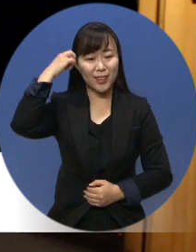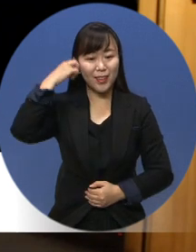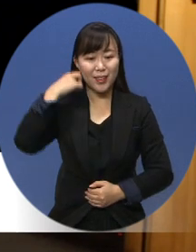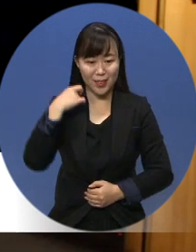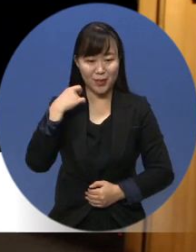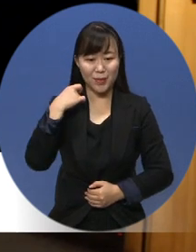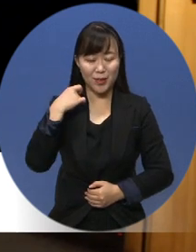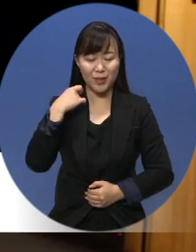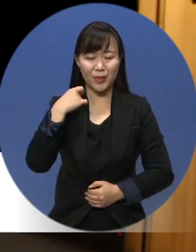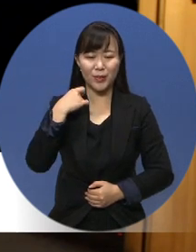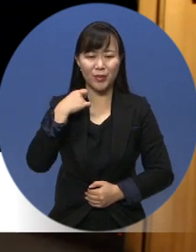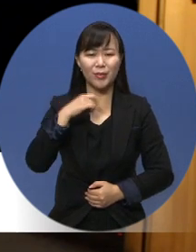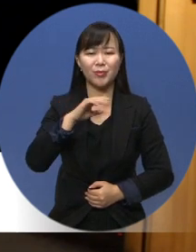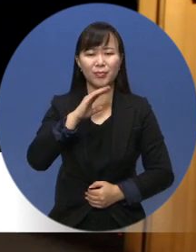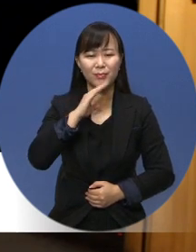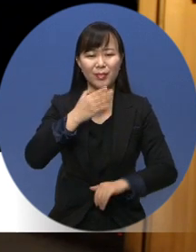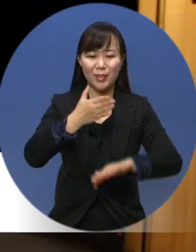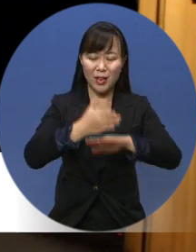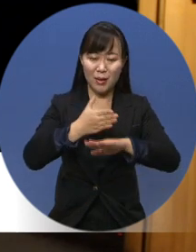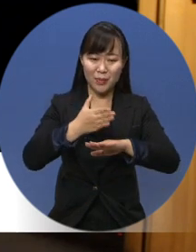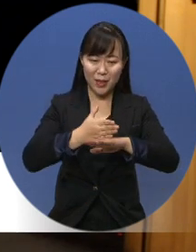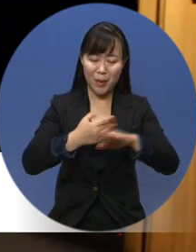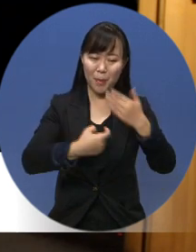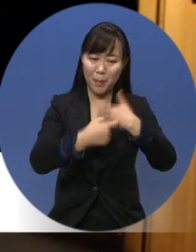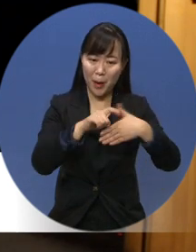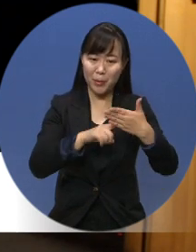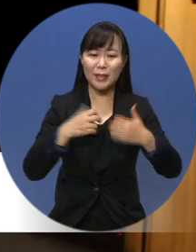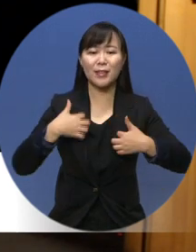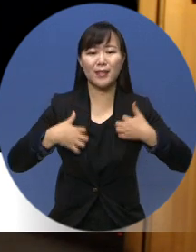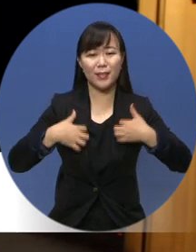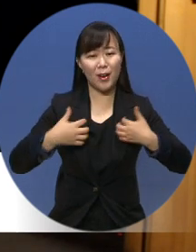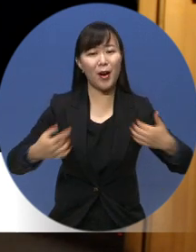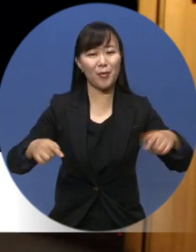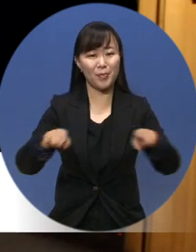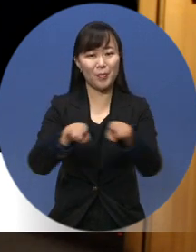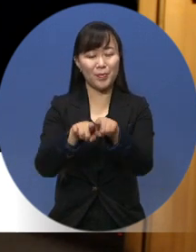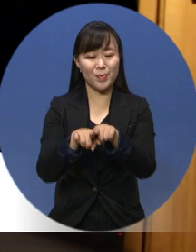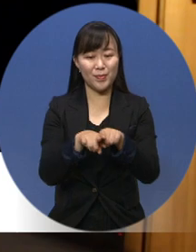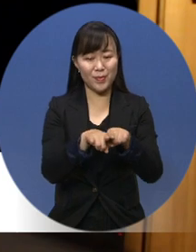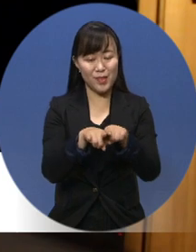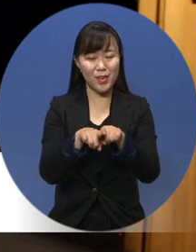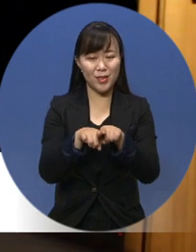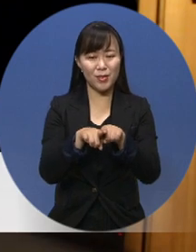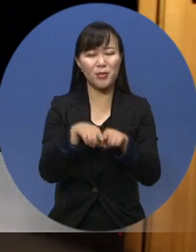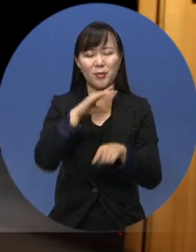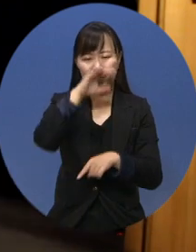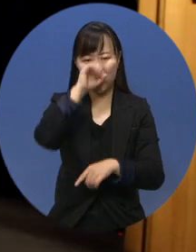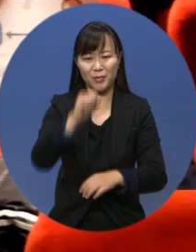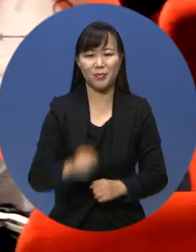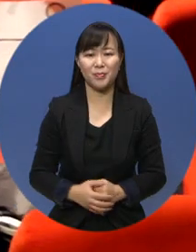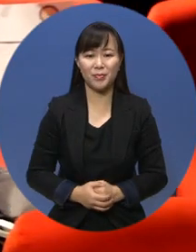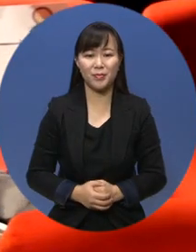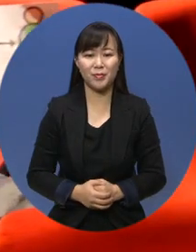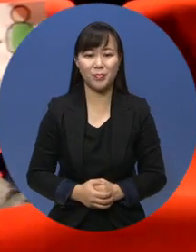때문에 너무 감사한 마음과 즐거움이 함께 있는 것 같아서